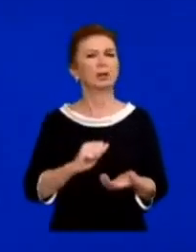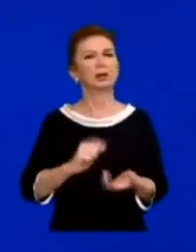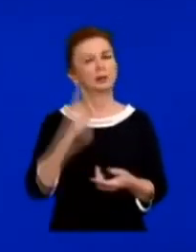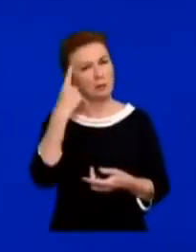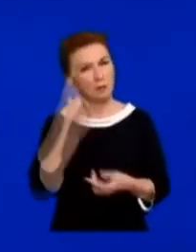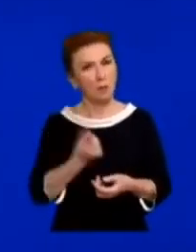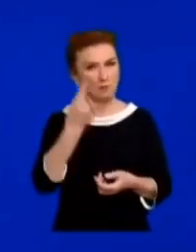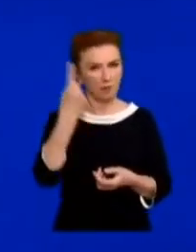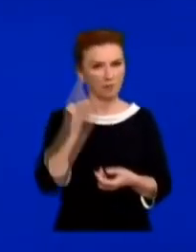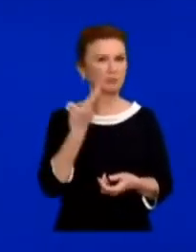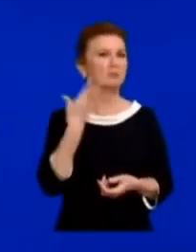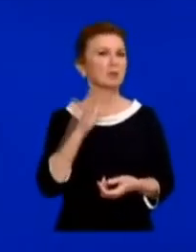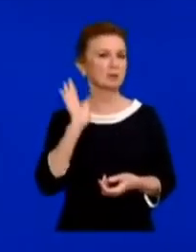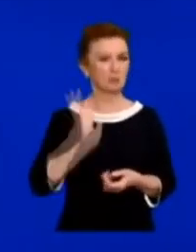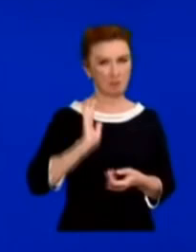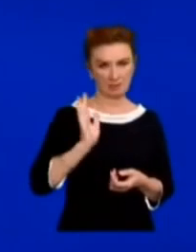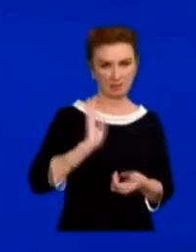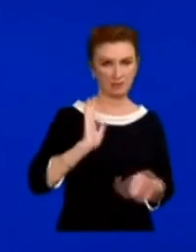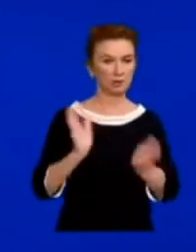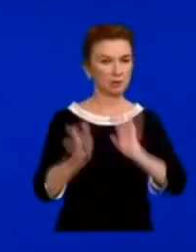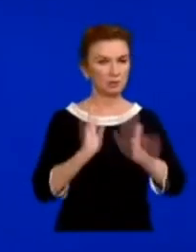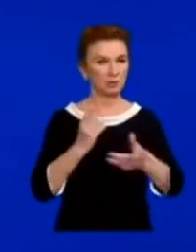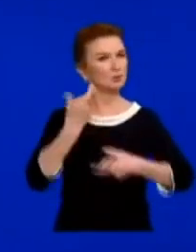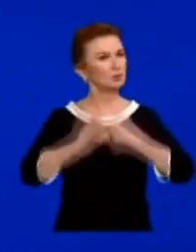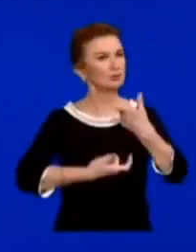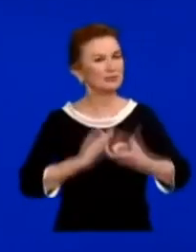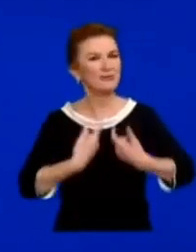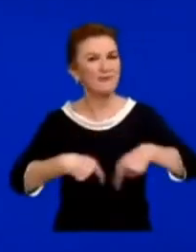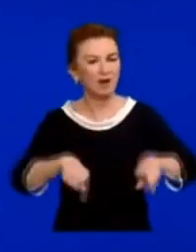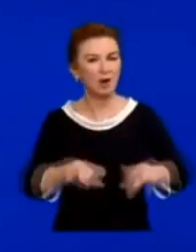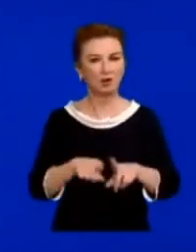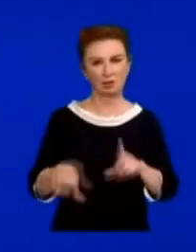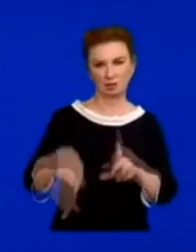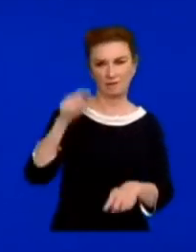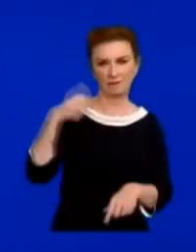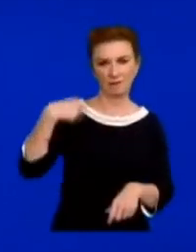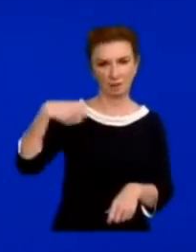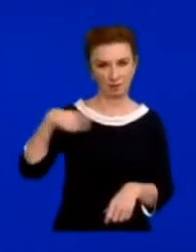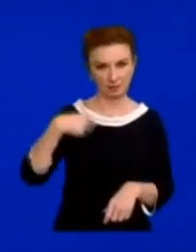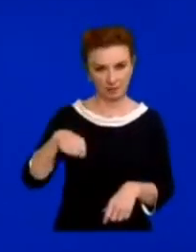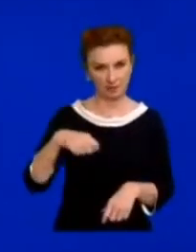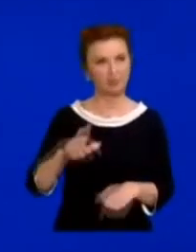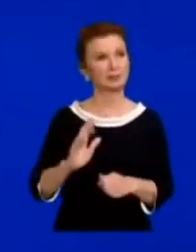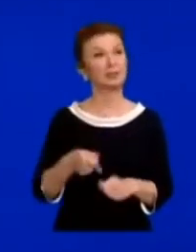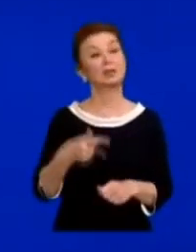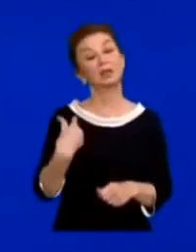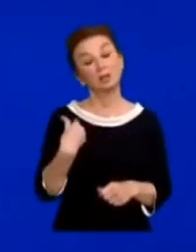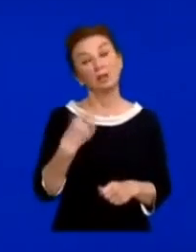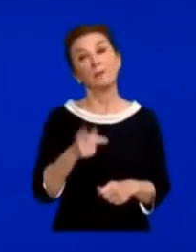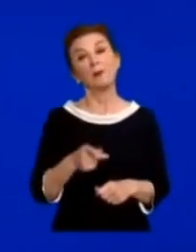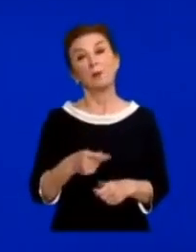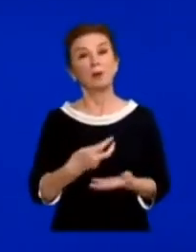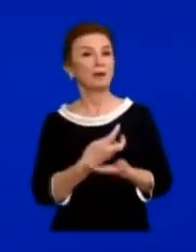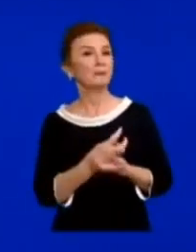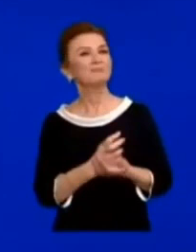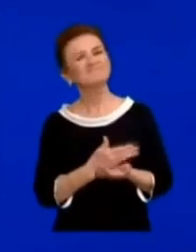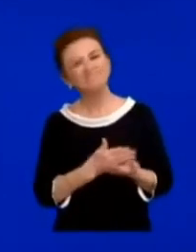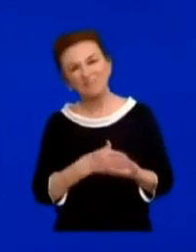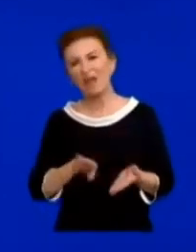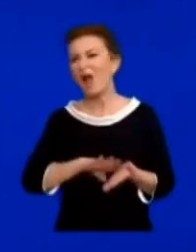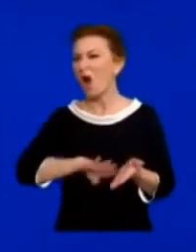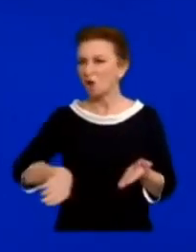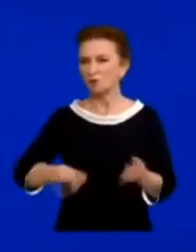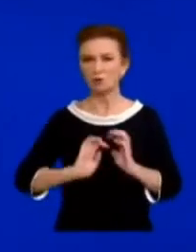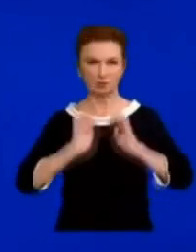w najbardziej bezpieczny sposób przeprowadzić te wybory prezydenckie, zostało to de facto odrzucone przez Senat,